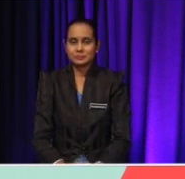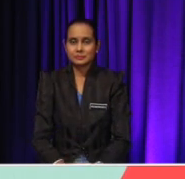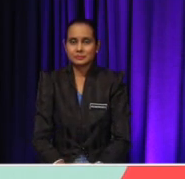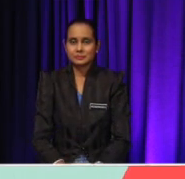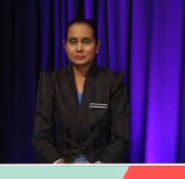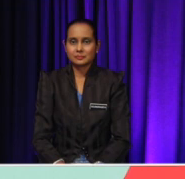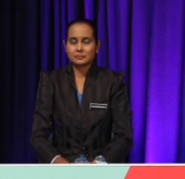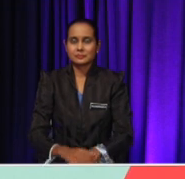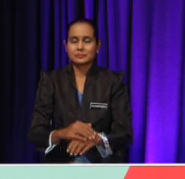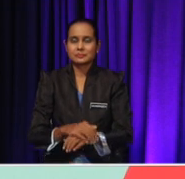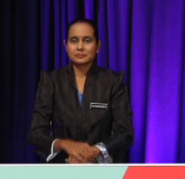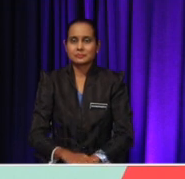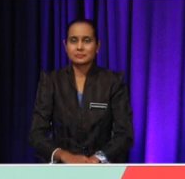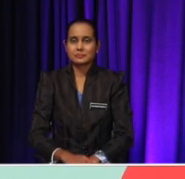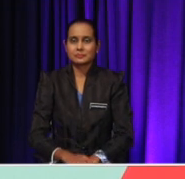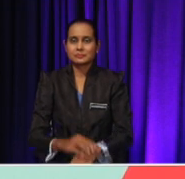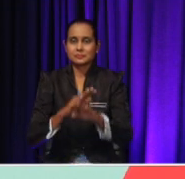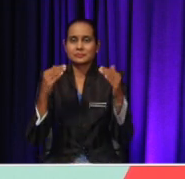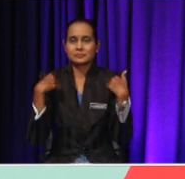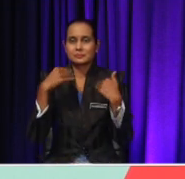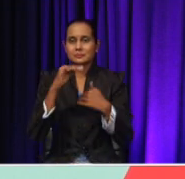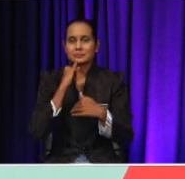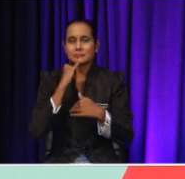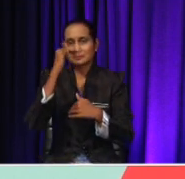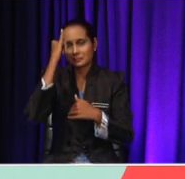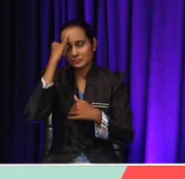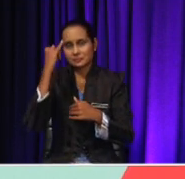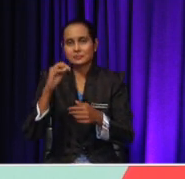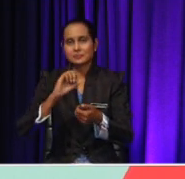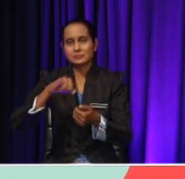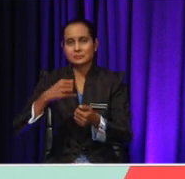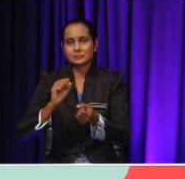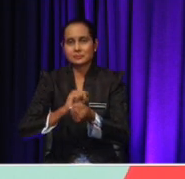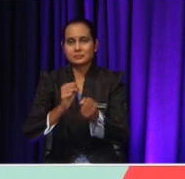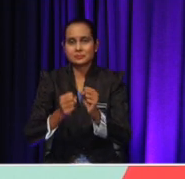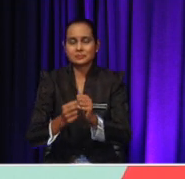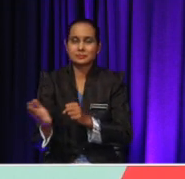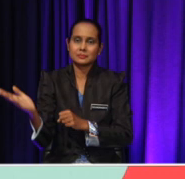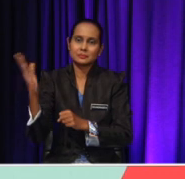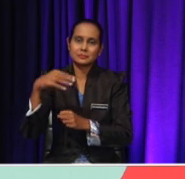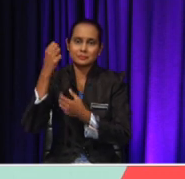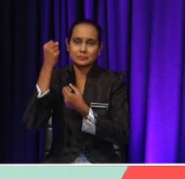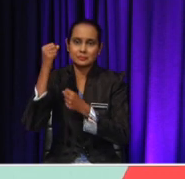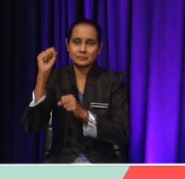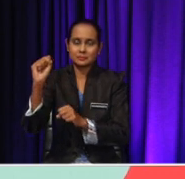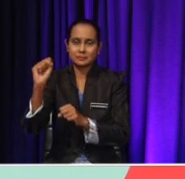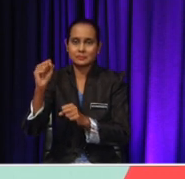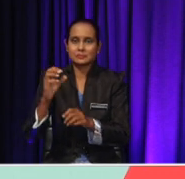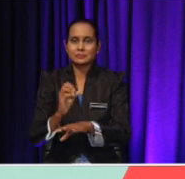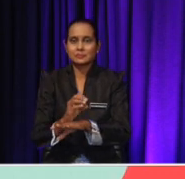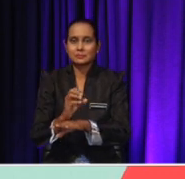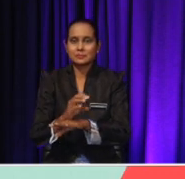Ibu Ya Allah Ibu jala Bapak juga sahabat Halo kesetiaan mengalihkan nasihat